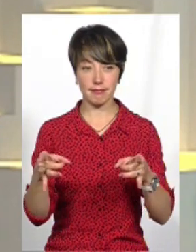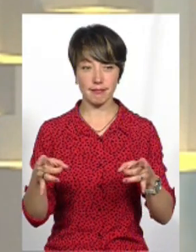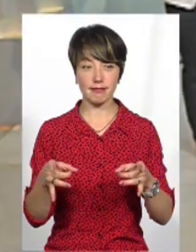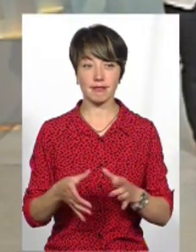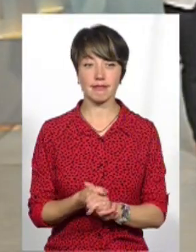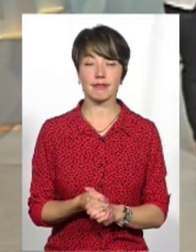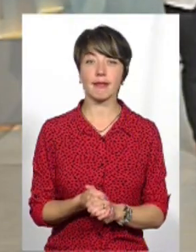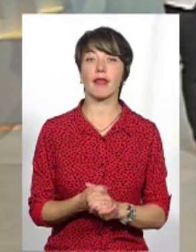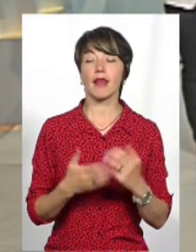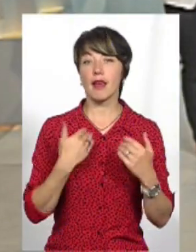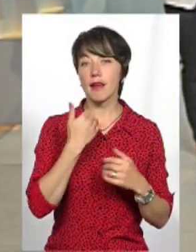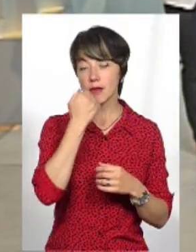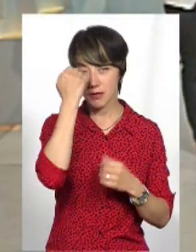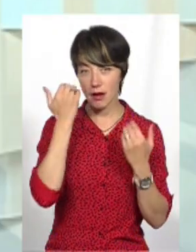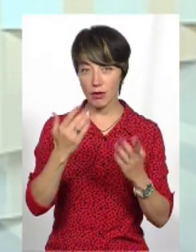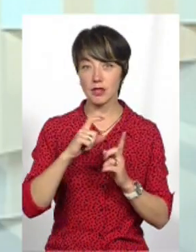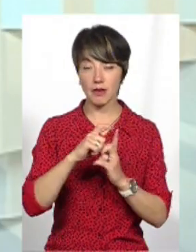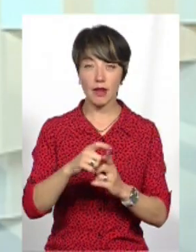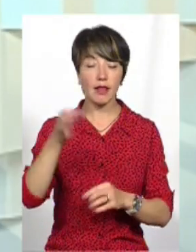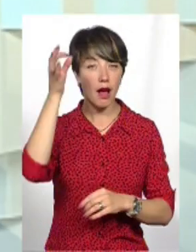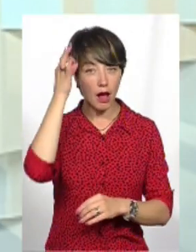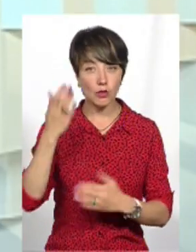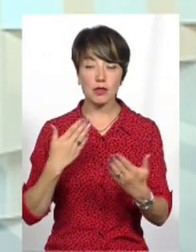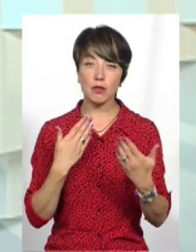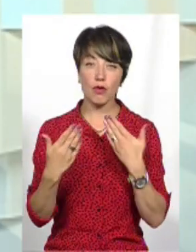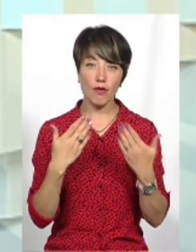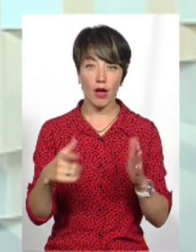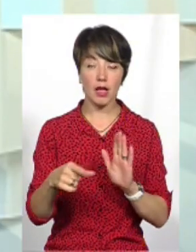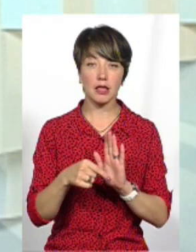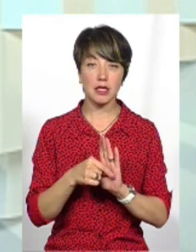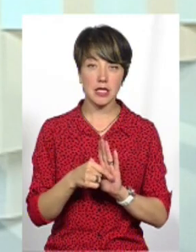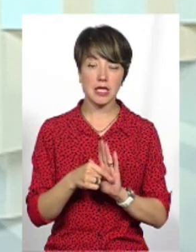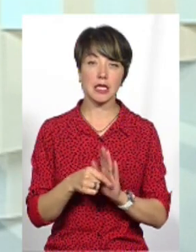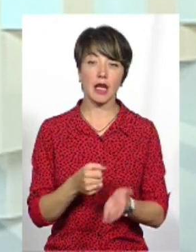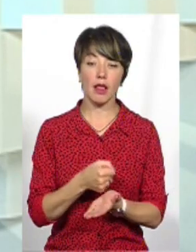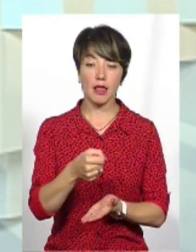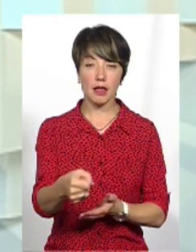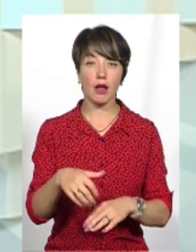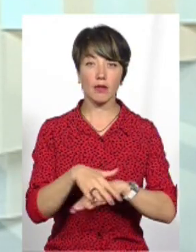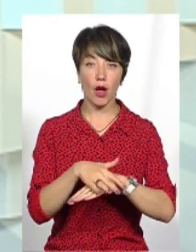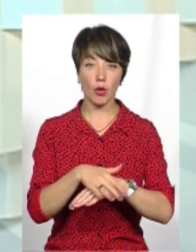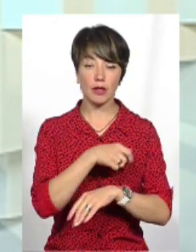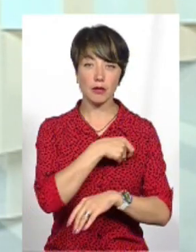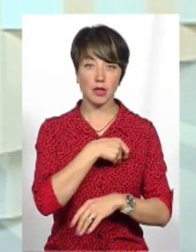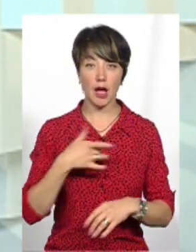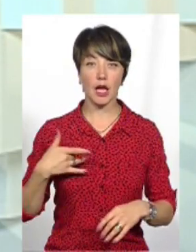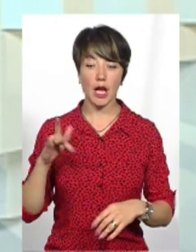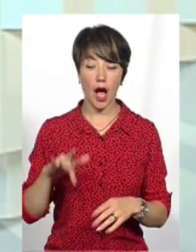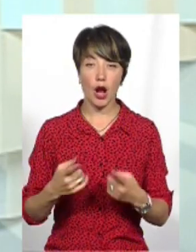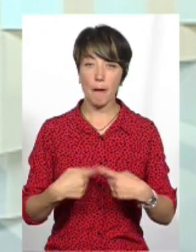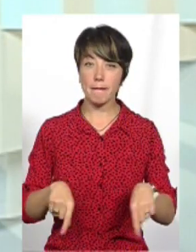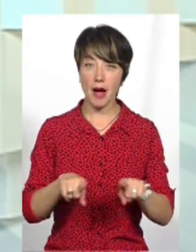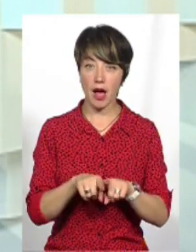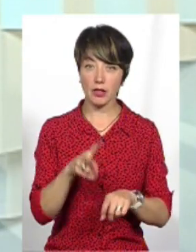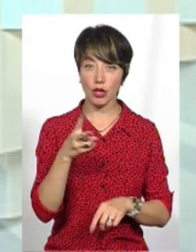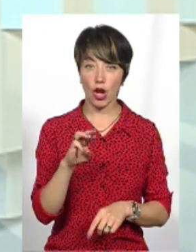Я вам дякую за відповіді. Слухачам і глядачам нагадую, ми спілкувались із кандидаткою народні депутати від Радикальної партії